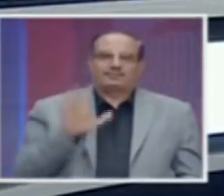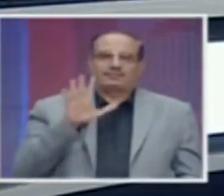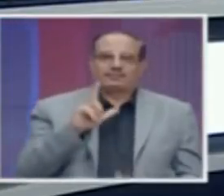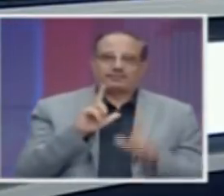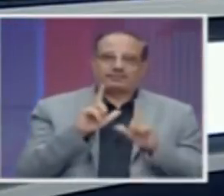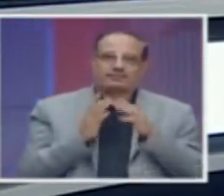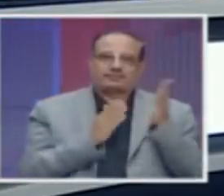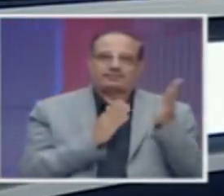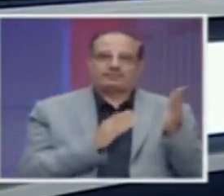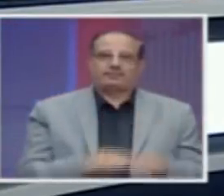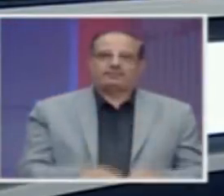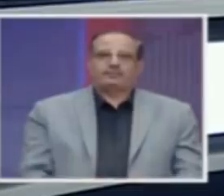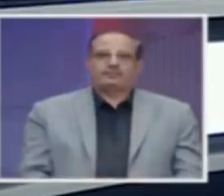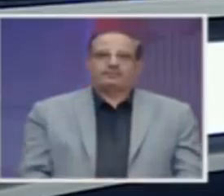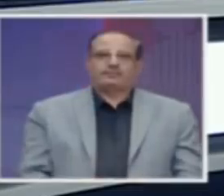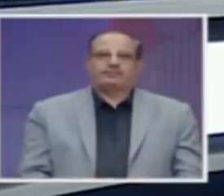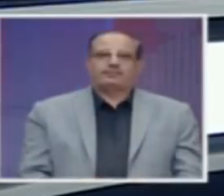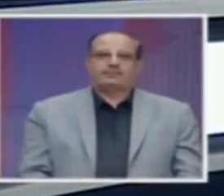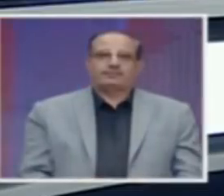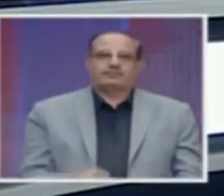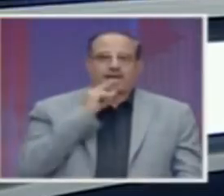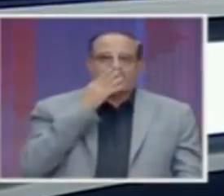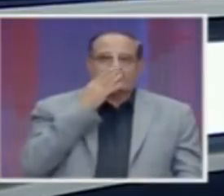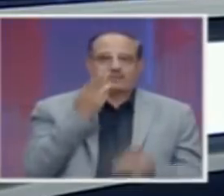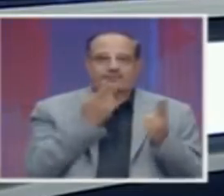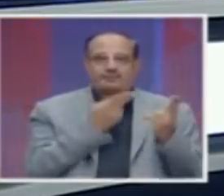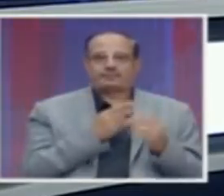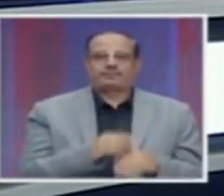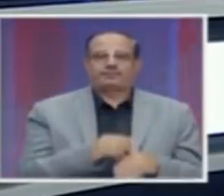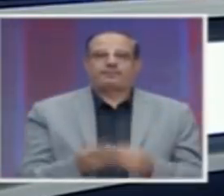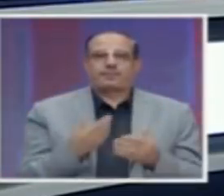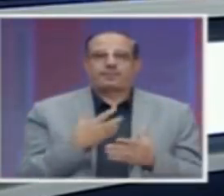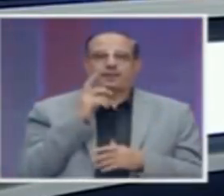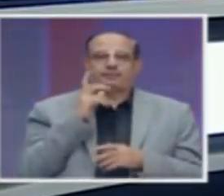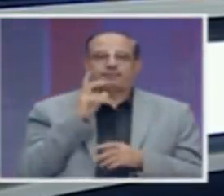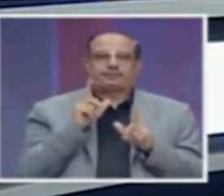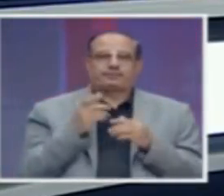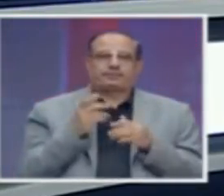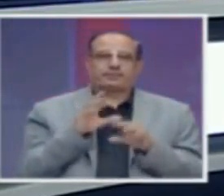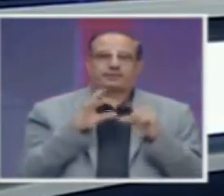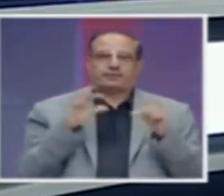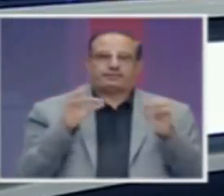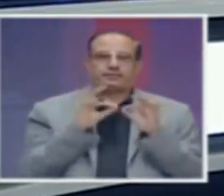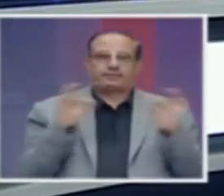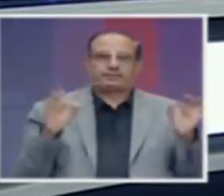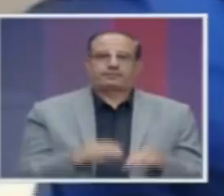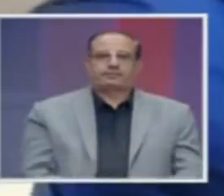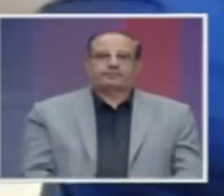الخامسة من التلفزيون المصري. مرحبا بحضراتكم، مرحبا بك دينا. مرحبا بك يا محمد، مرحبا بكم مشاهدينا الكرام. وإلى التفاصيل،